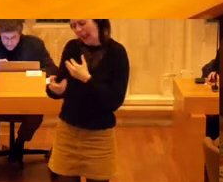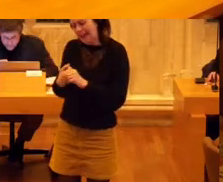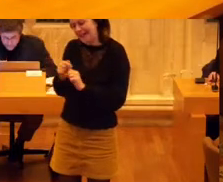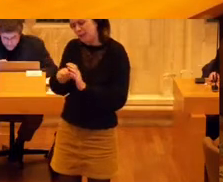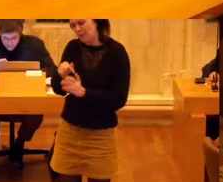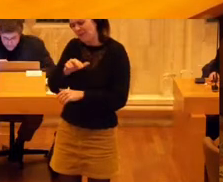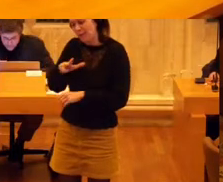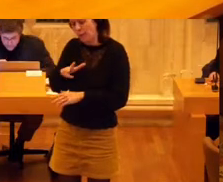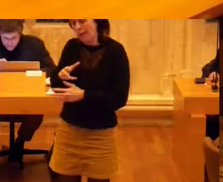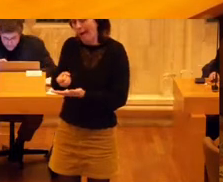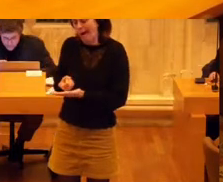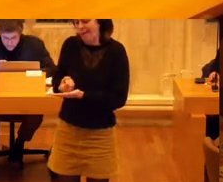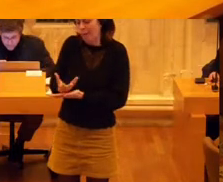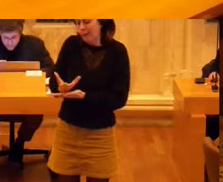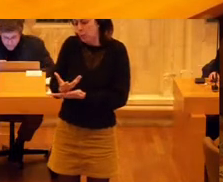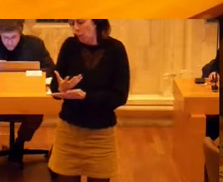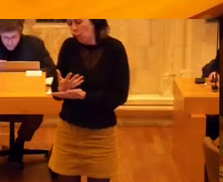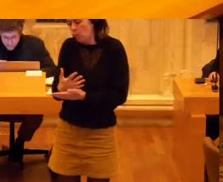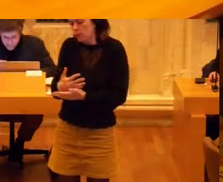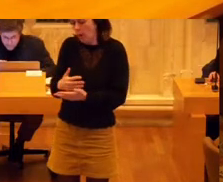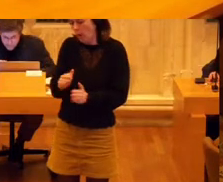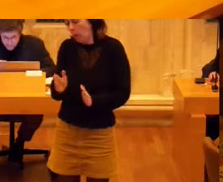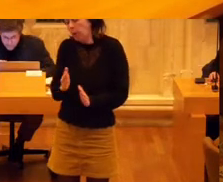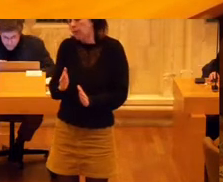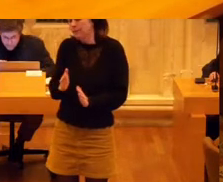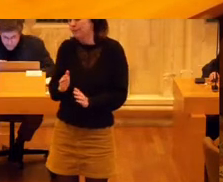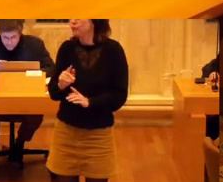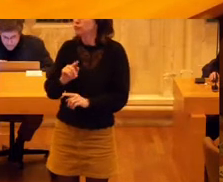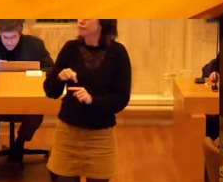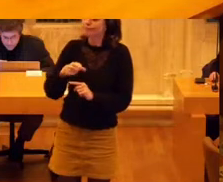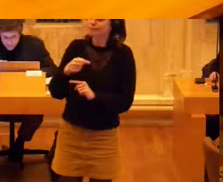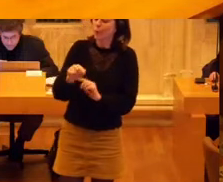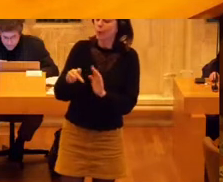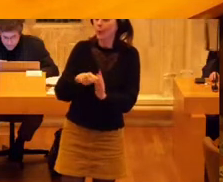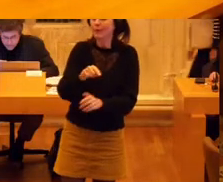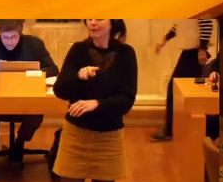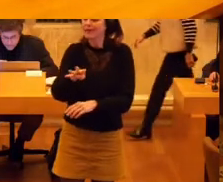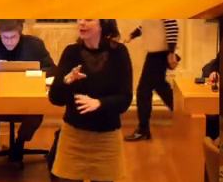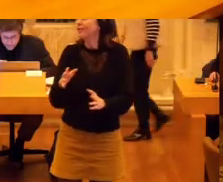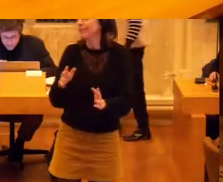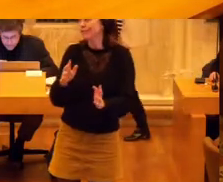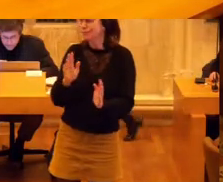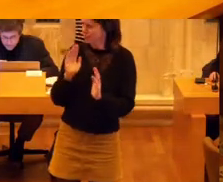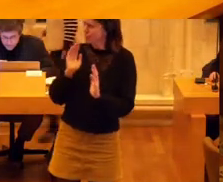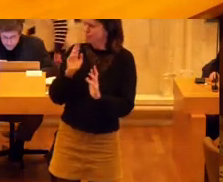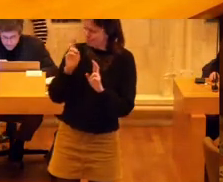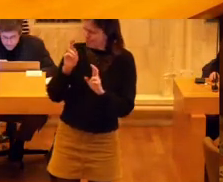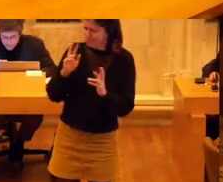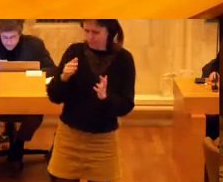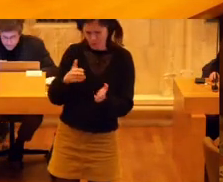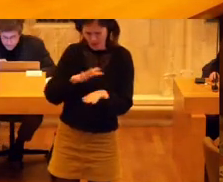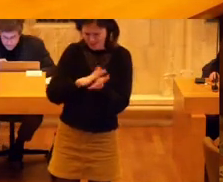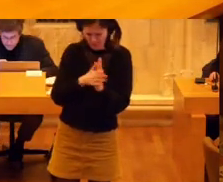qu'en 2024, la communication sera vraiment ouverte à toutes les associations